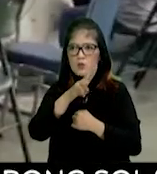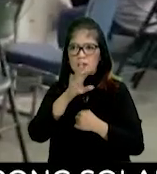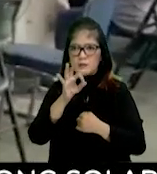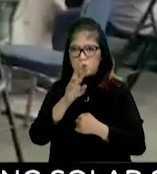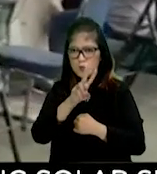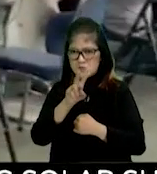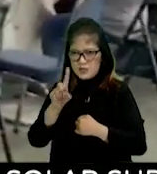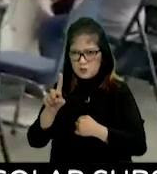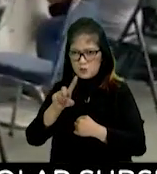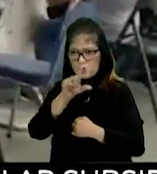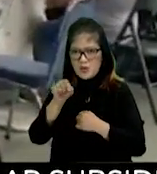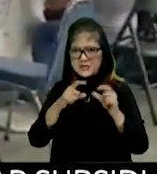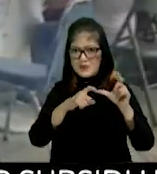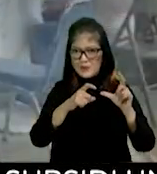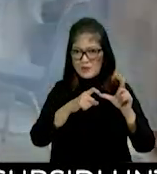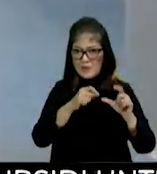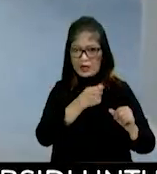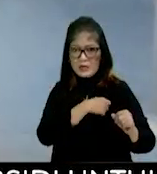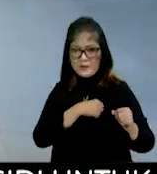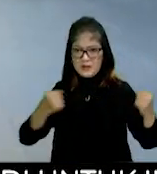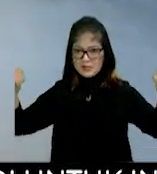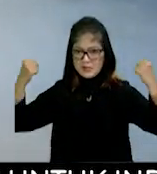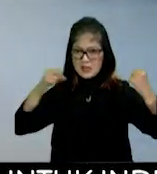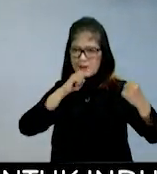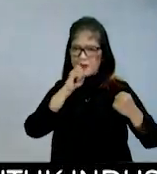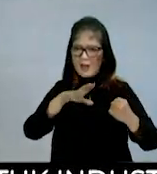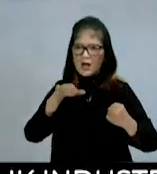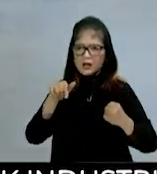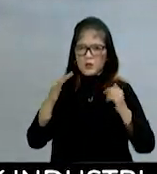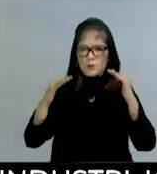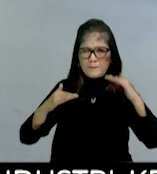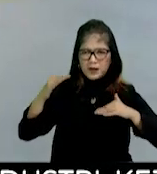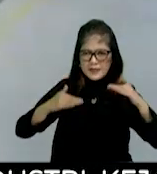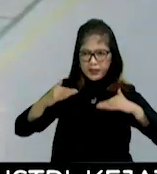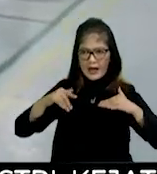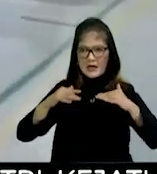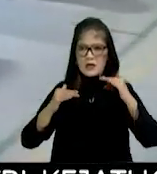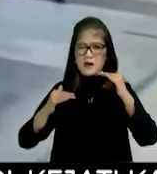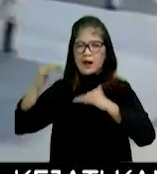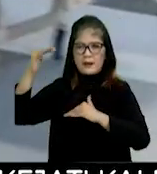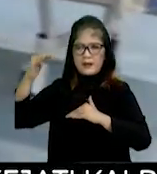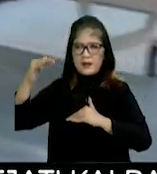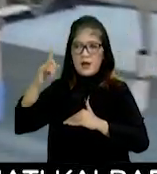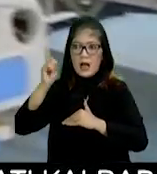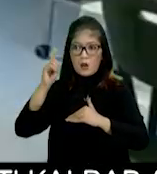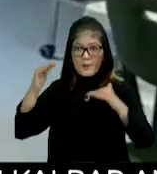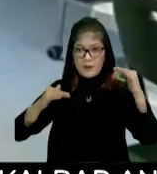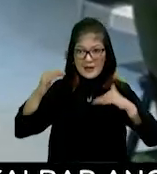Sebelumnya, Menteri Kesehatan Budi Gunadi Sadikin memprediksi lonjakan kasus COVID-19 akibat varian Omikron akan lebih tinggi dibandingkan varian